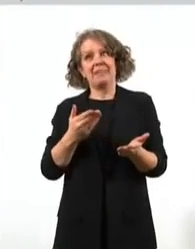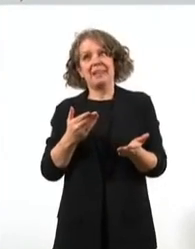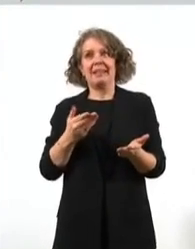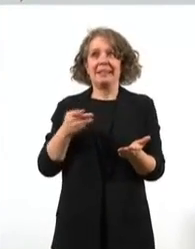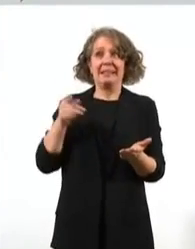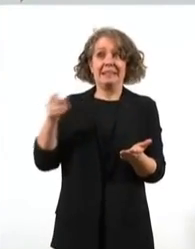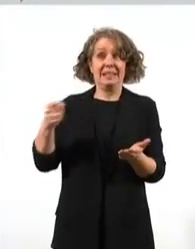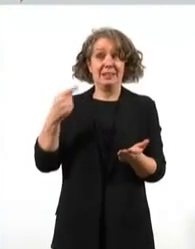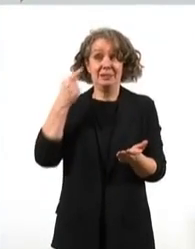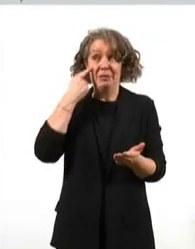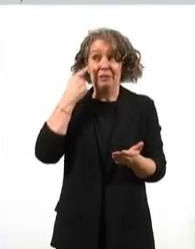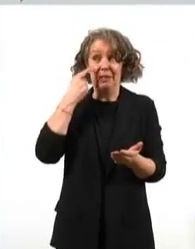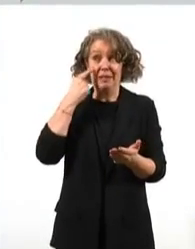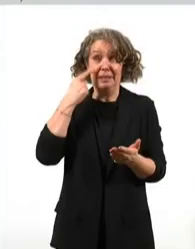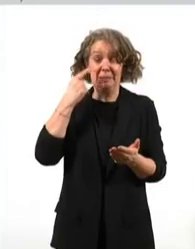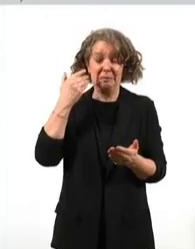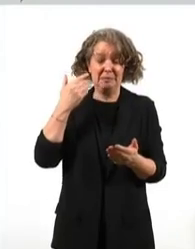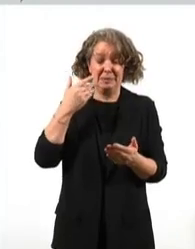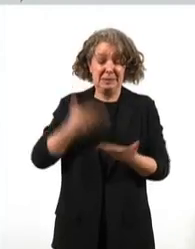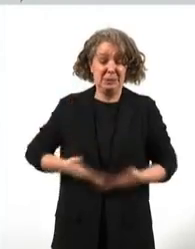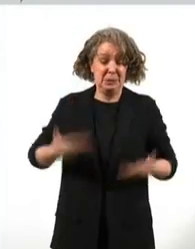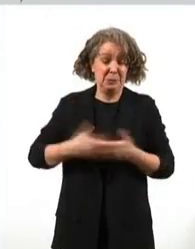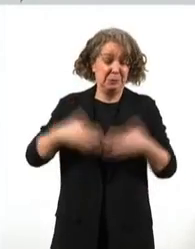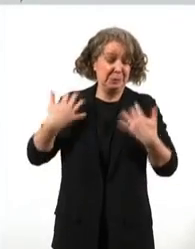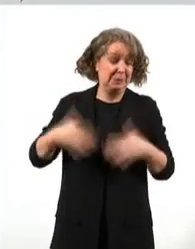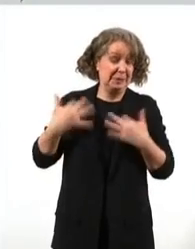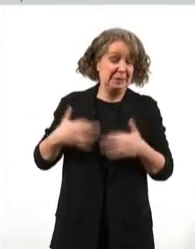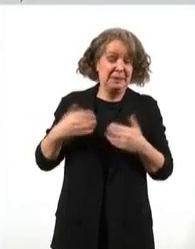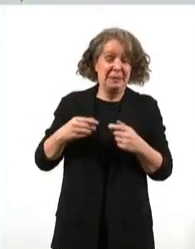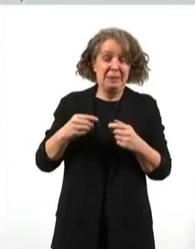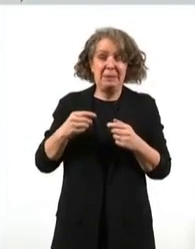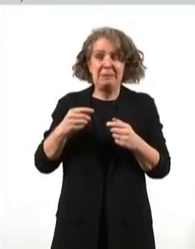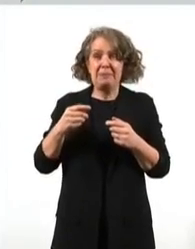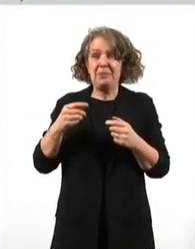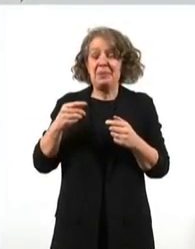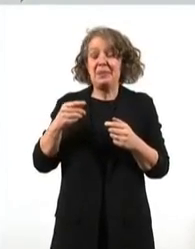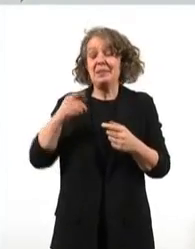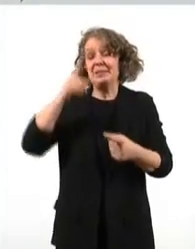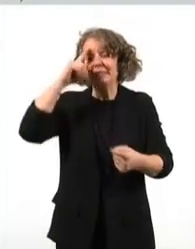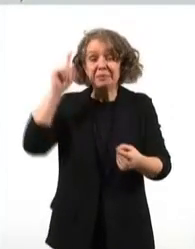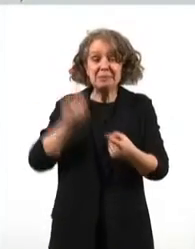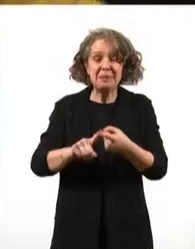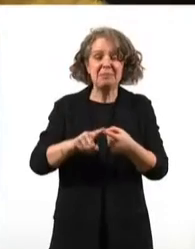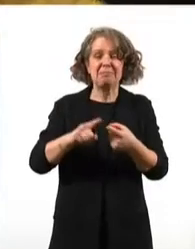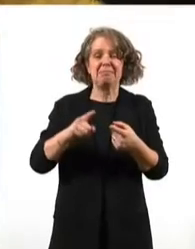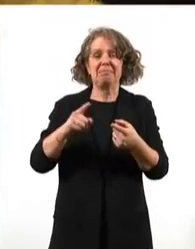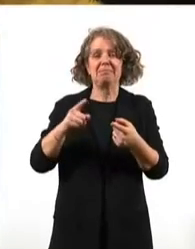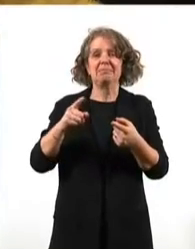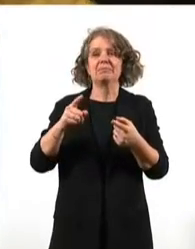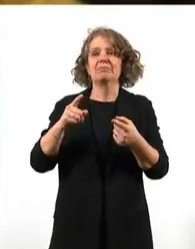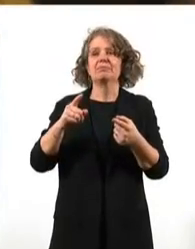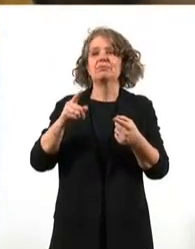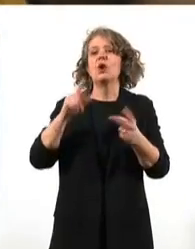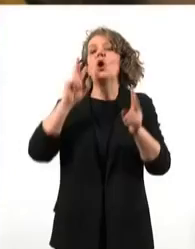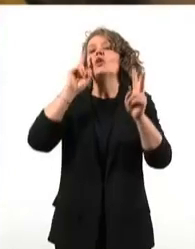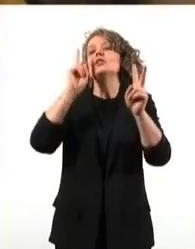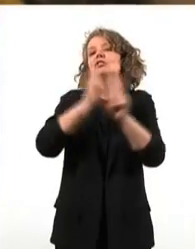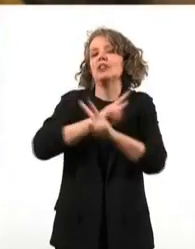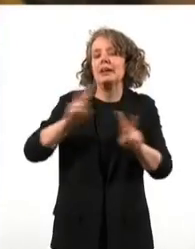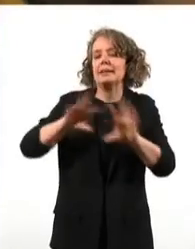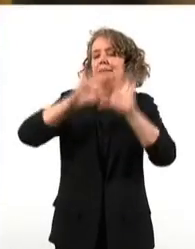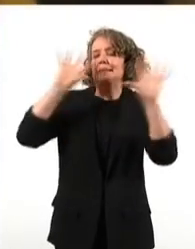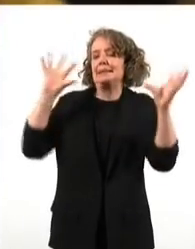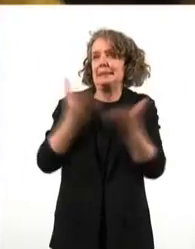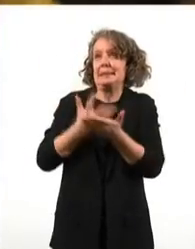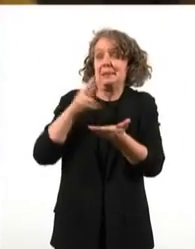On va se prendre tout le placard sur la tête, là. C'est un sujet que, globalement, on essaie de